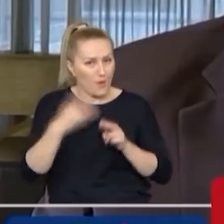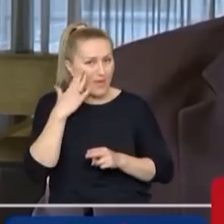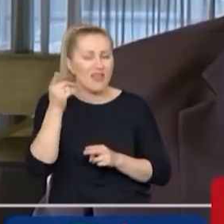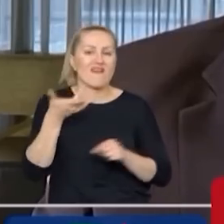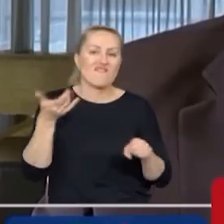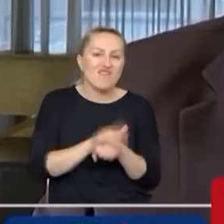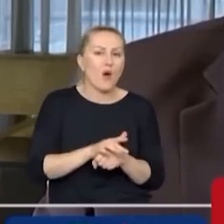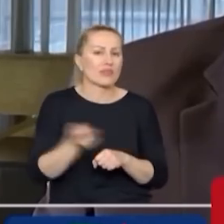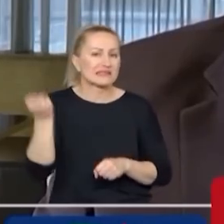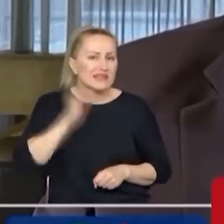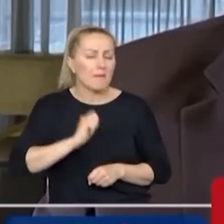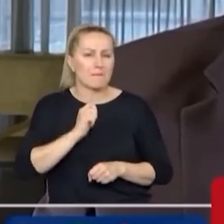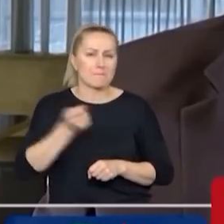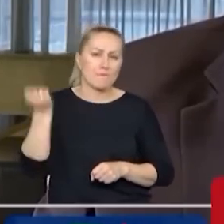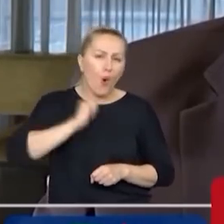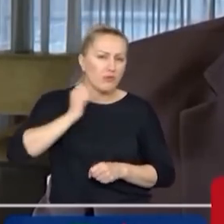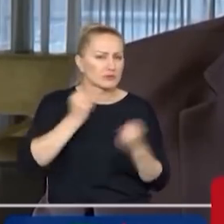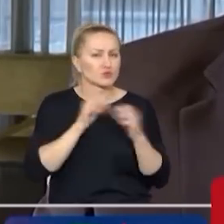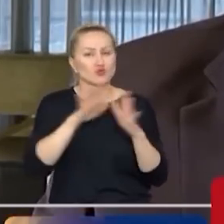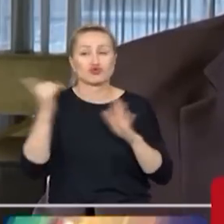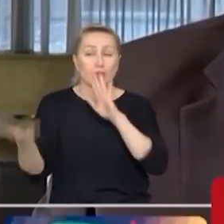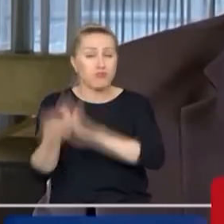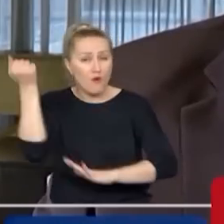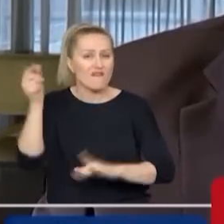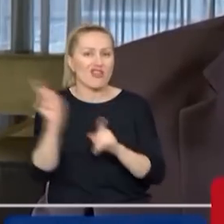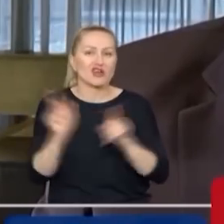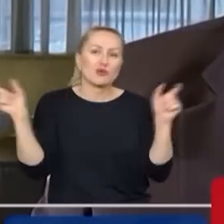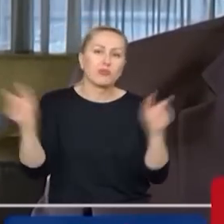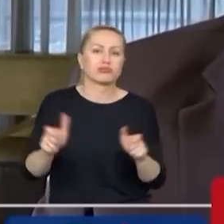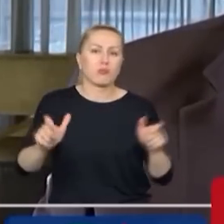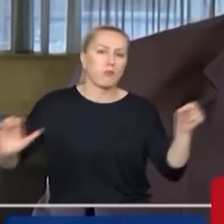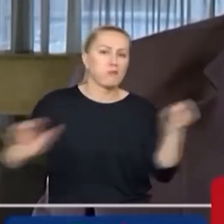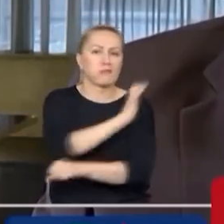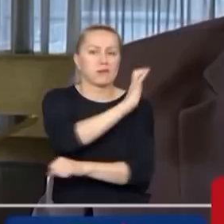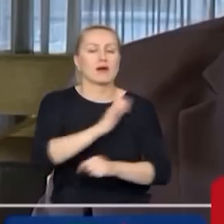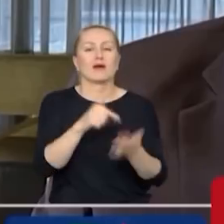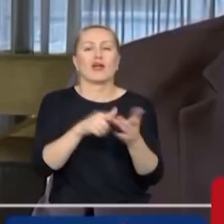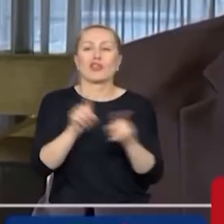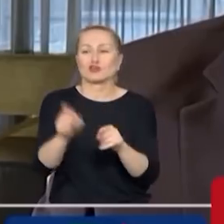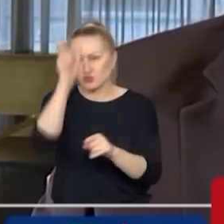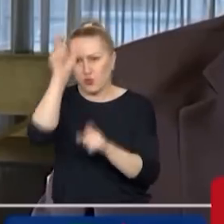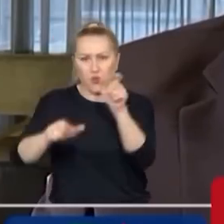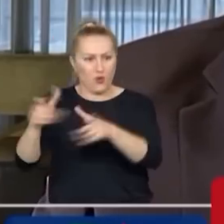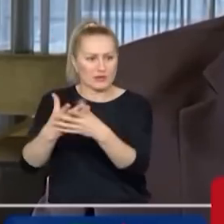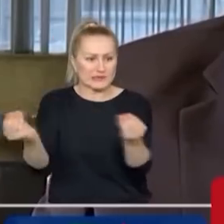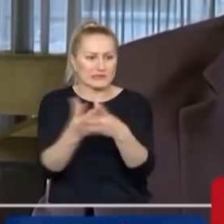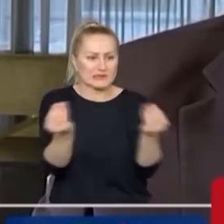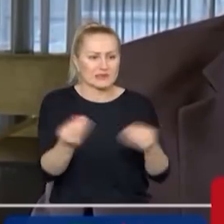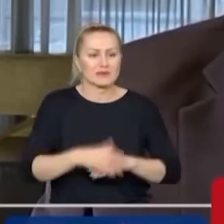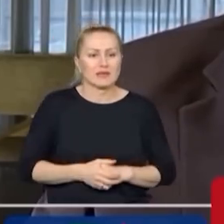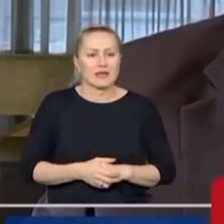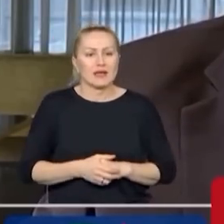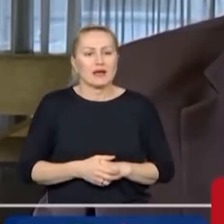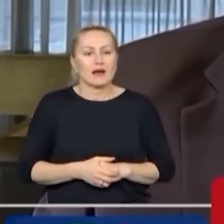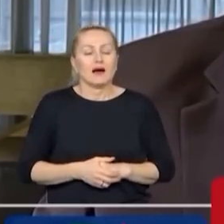to zabójstwa, morderstwa, to porywanie, przymusowa deportacja, zniknięcie Białorusinów. I